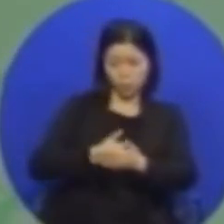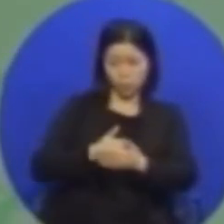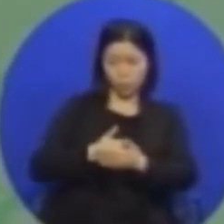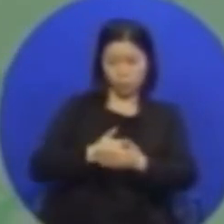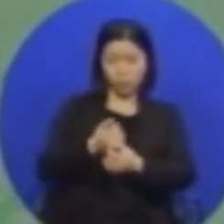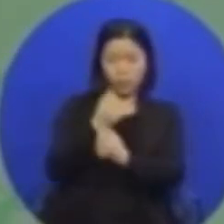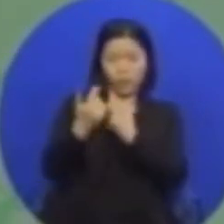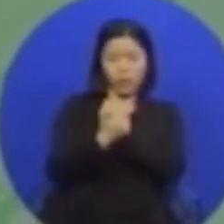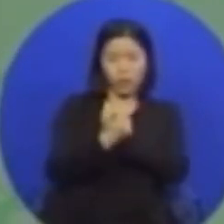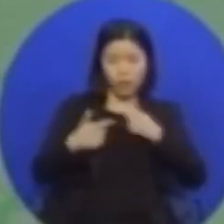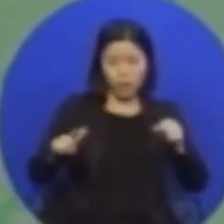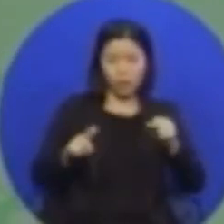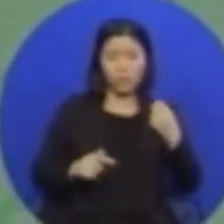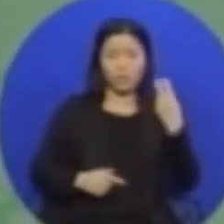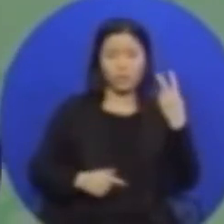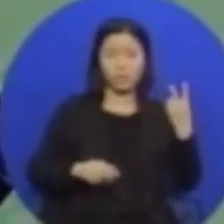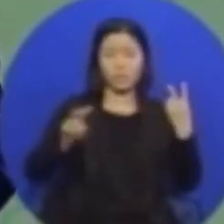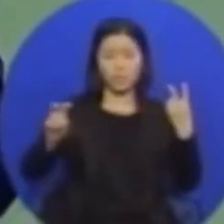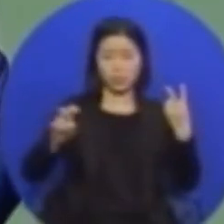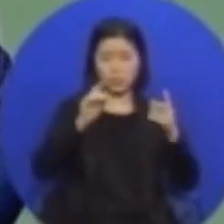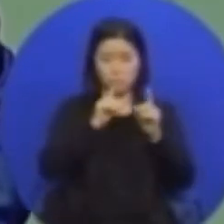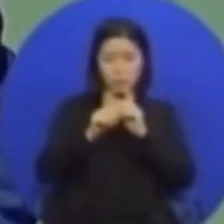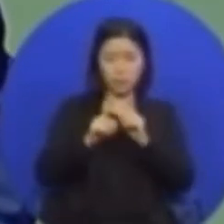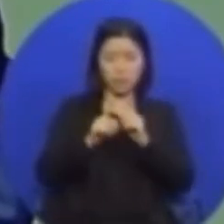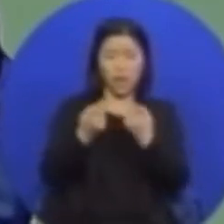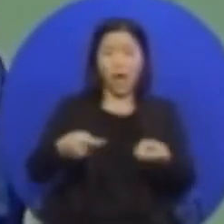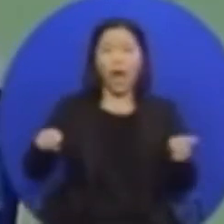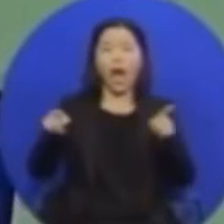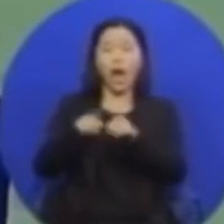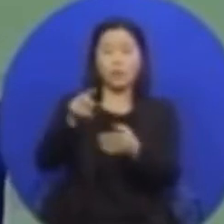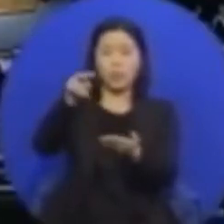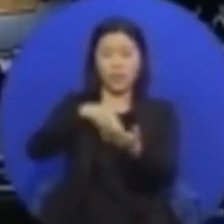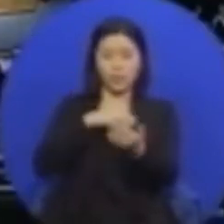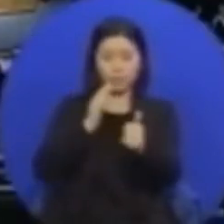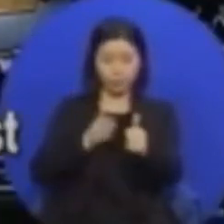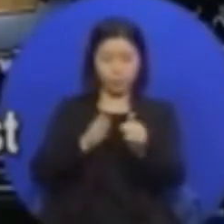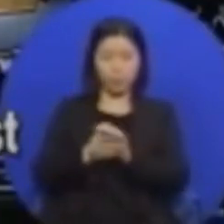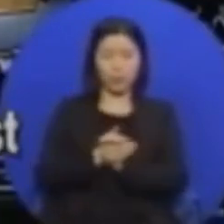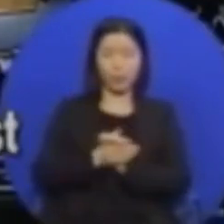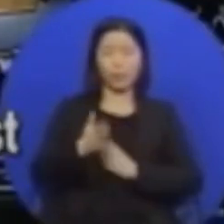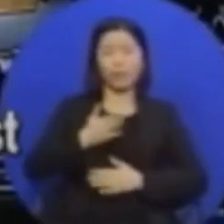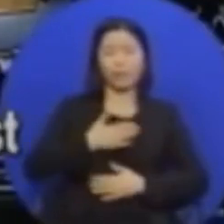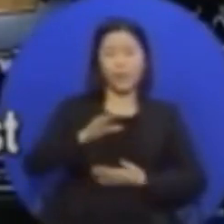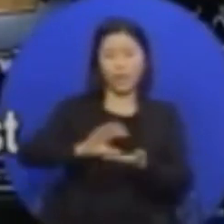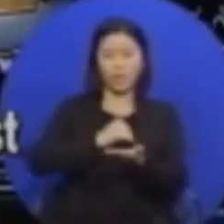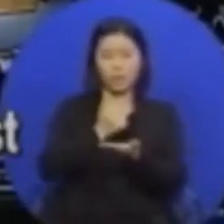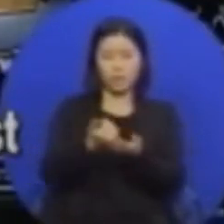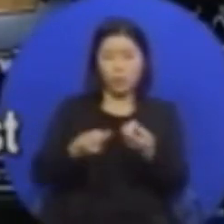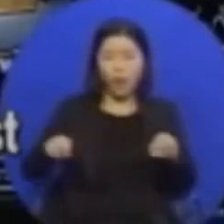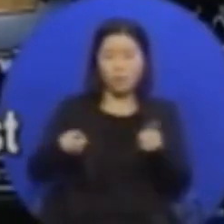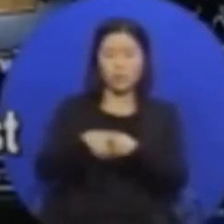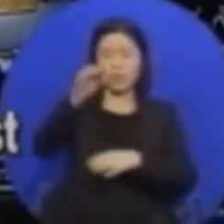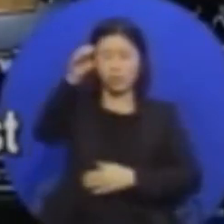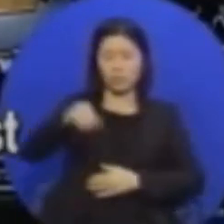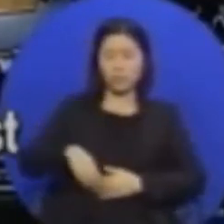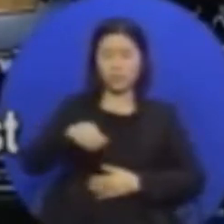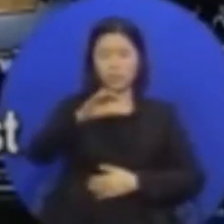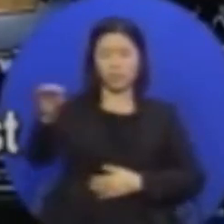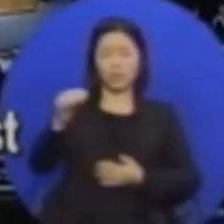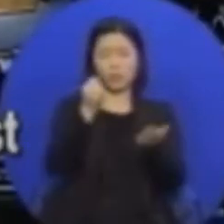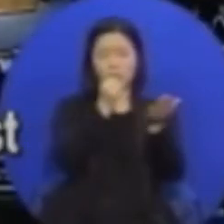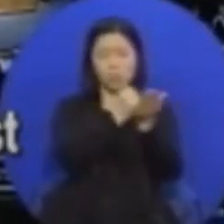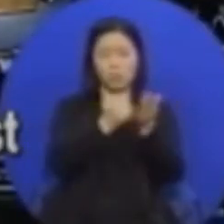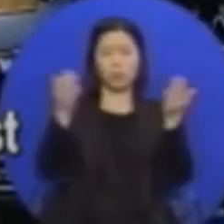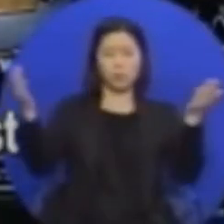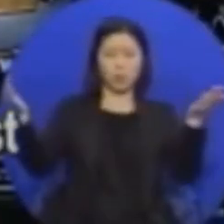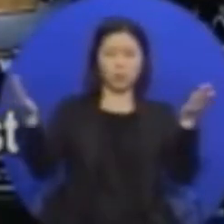2장 20절 말씀 너무 잘하는 말씀인데 같이 한번 1 일겠습니다 내가 그리스도와 함께 십자가에 못 박혔나니